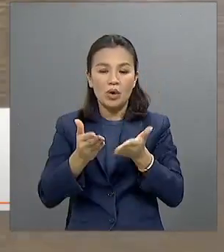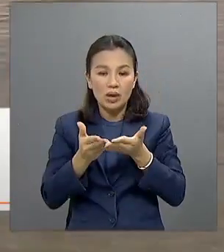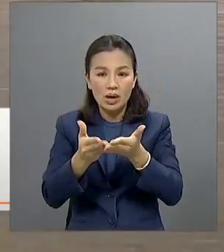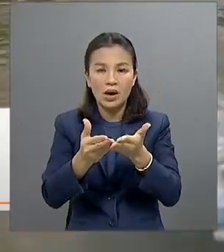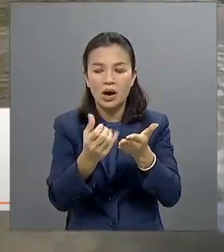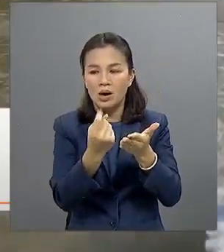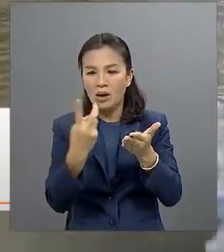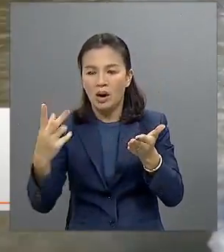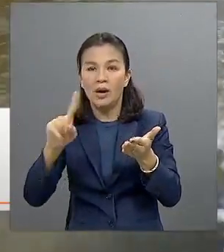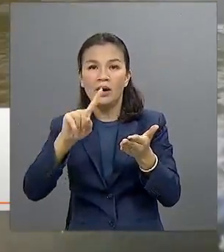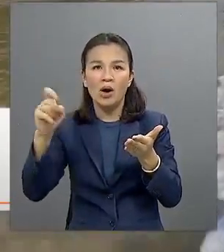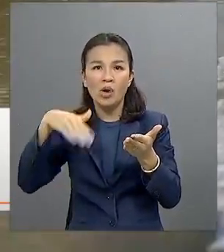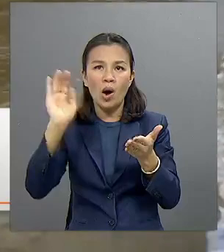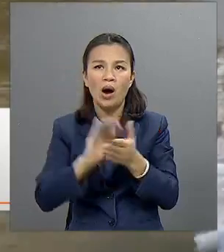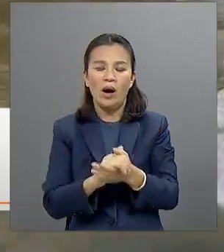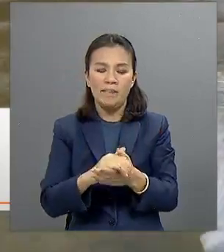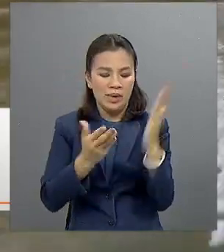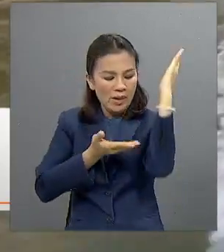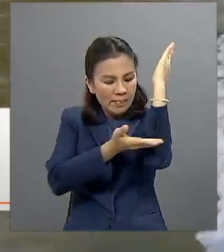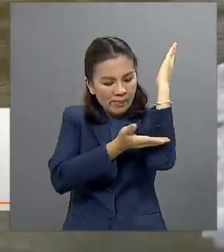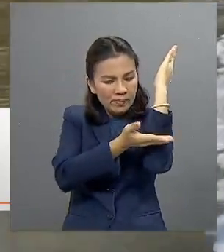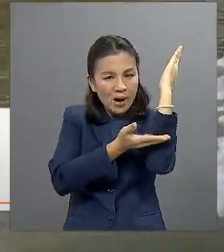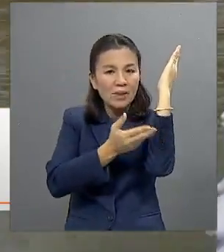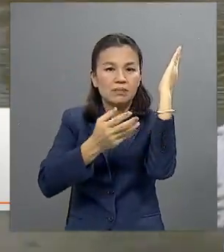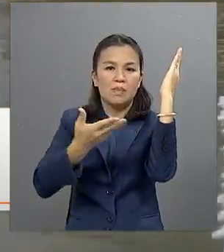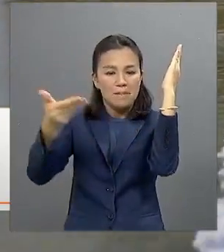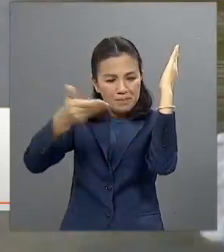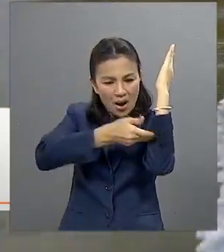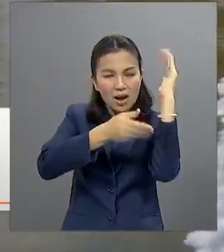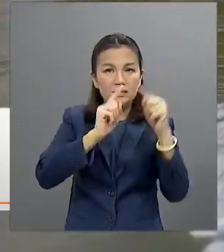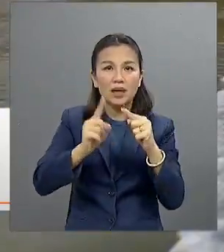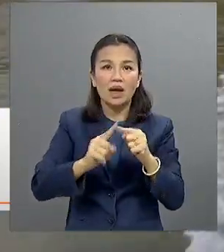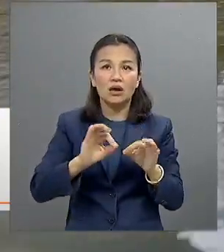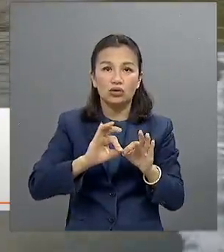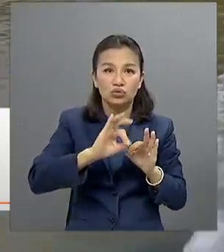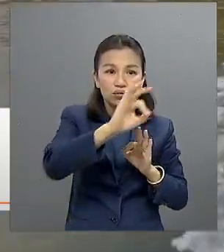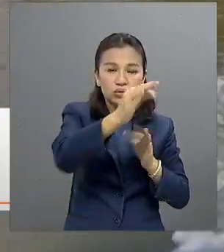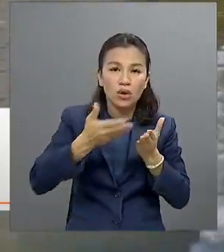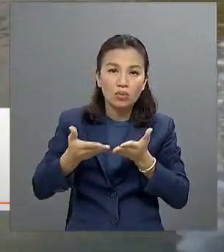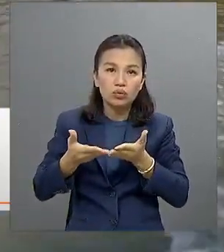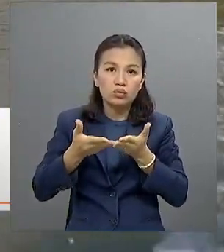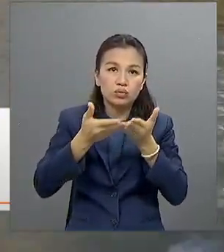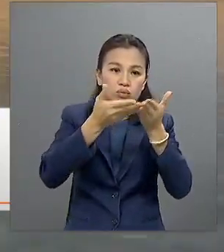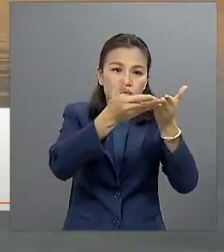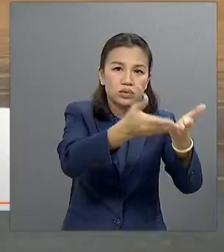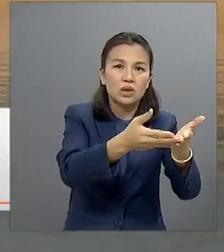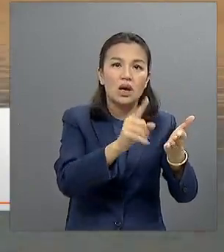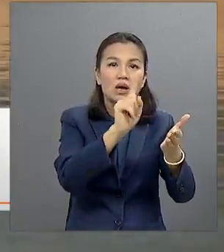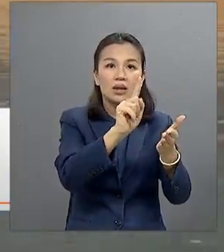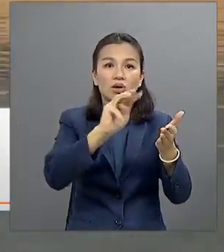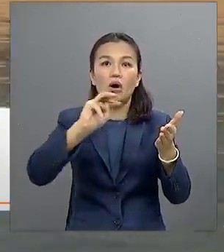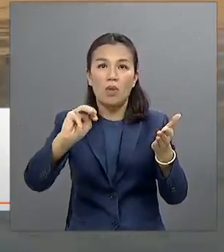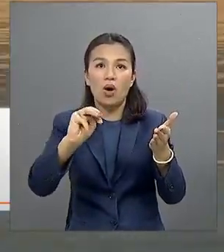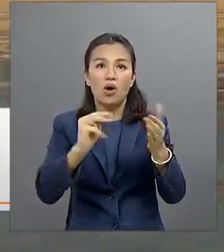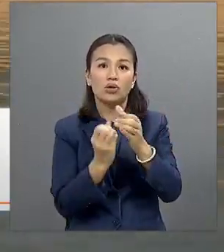ลื่อยใส่เรือไปบริเวณที่ปากร่องน้ำห่างจากท่าเทียบเรือประมาณ1กิโลเมตรค่ะเพื่อเอาต้นไม้ที่มันโค่นล้มจากการที่น้ำมัน